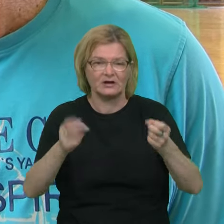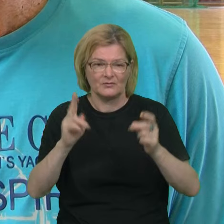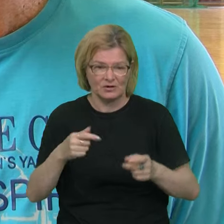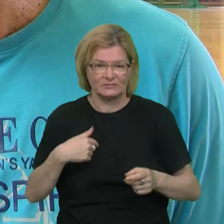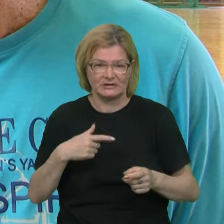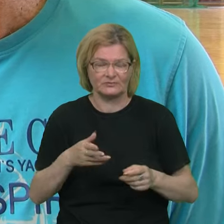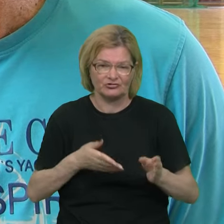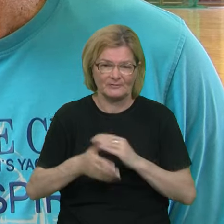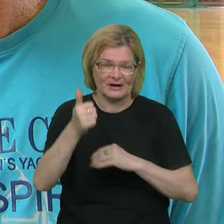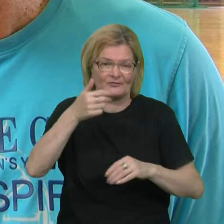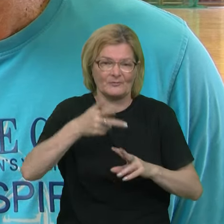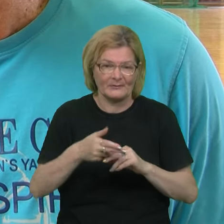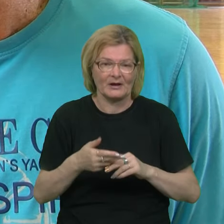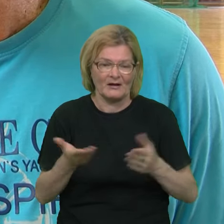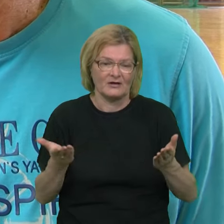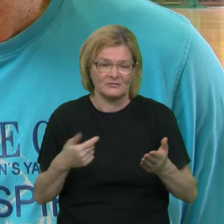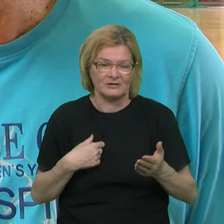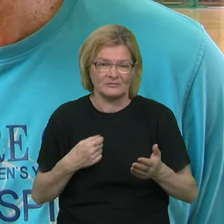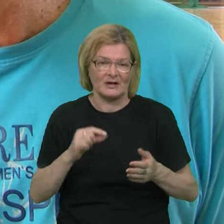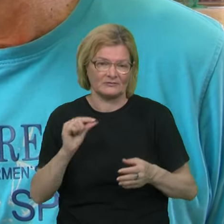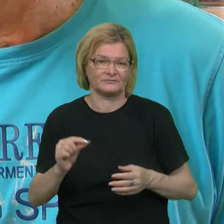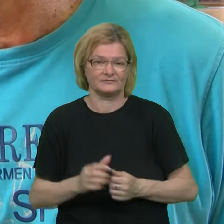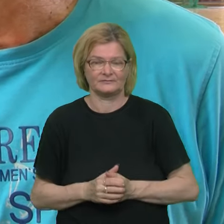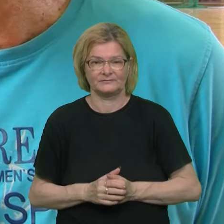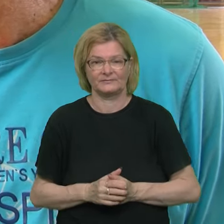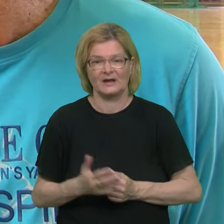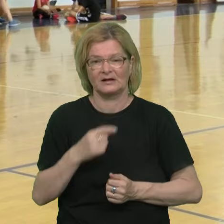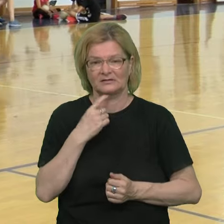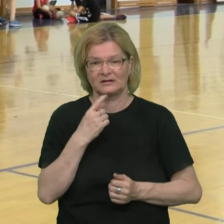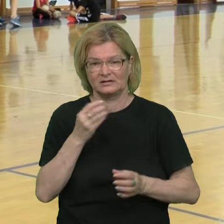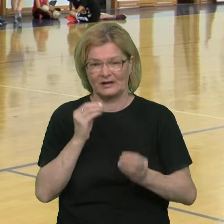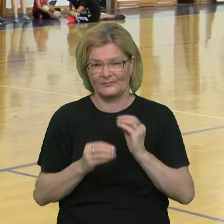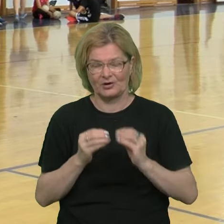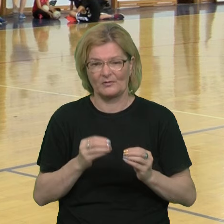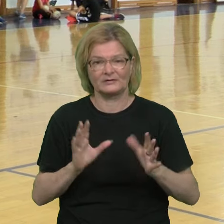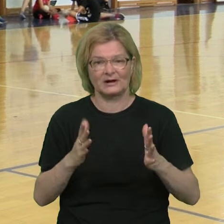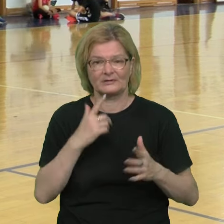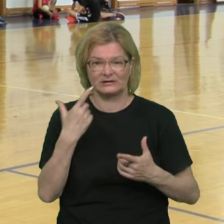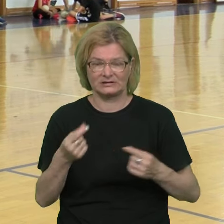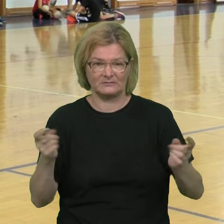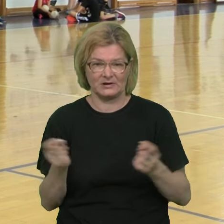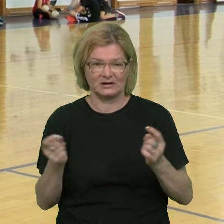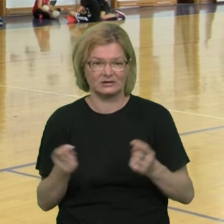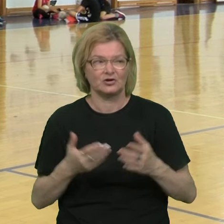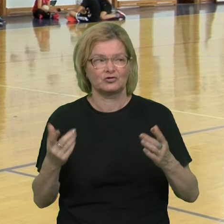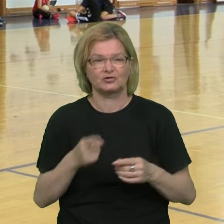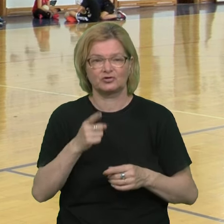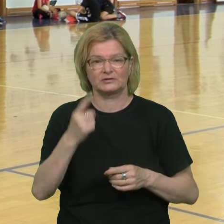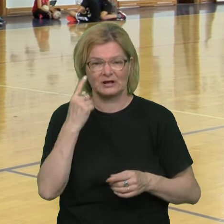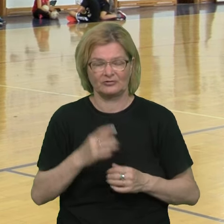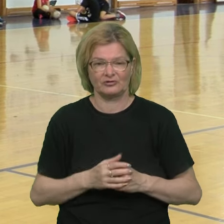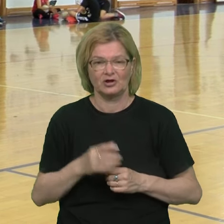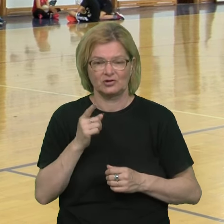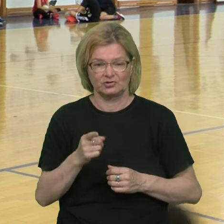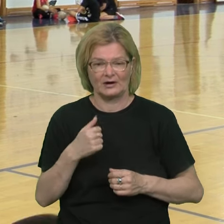čvrsti. Mogli smo mi da smo išli na tu prvu prepreku odustati, ali eto, nismo i hvala Bogu da nismo. Kada kažete da je problem da nemate s kim igrati, što